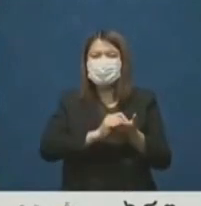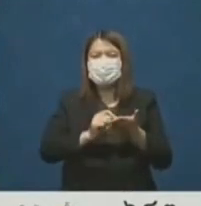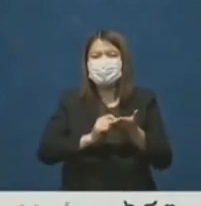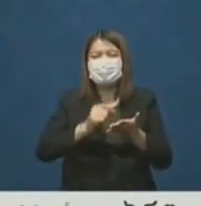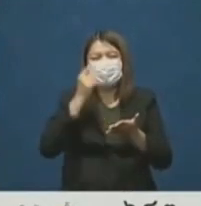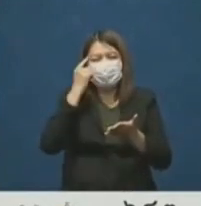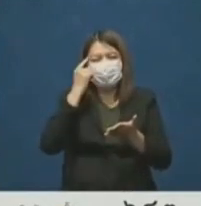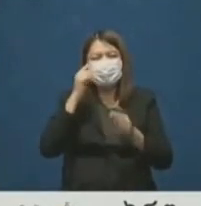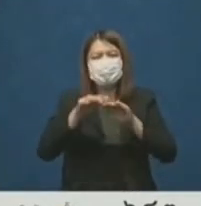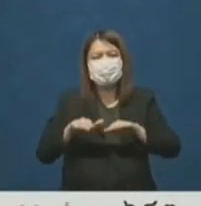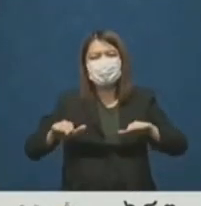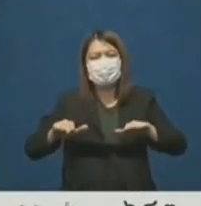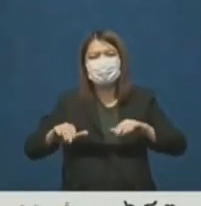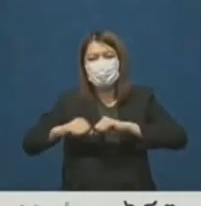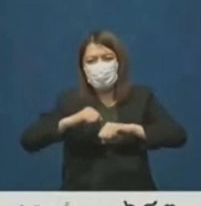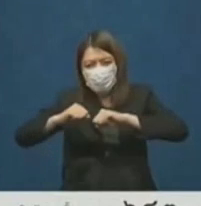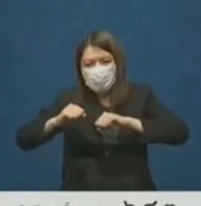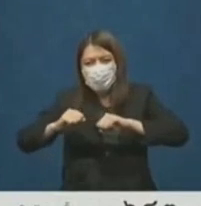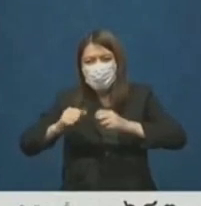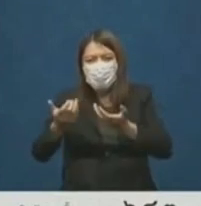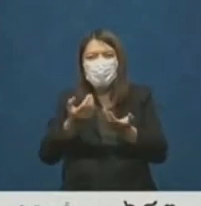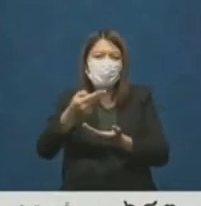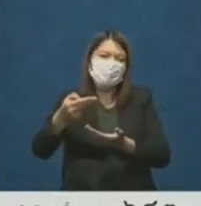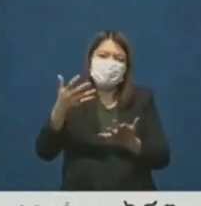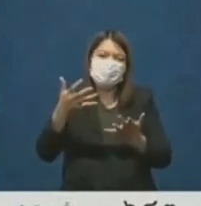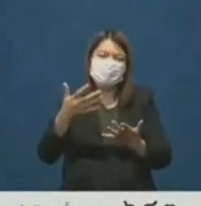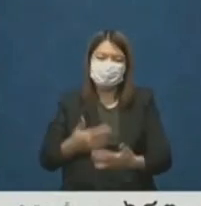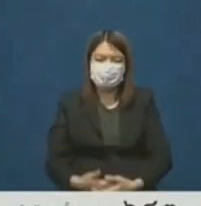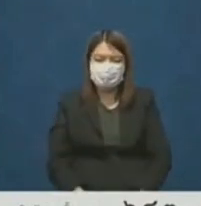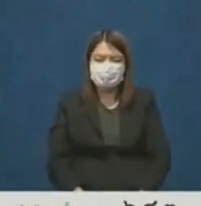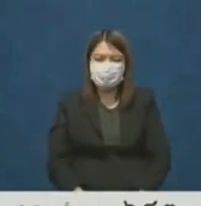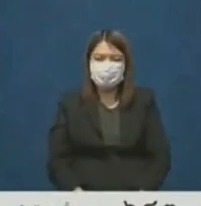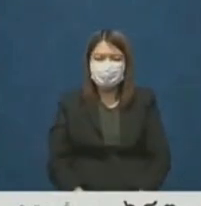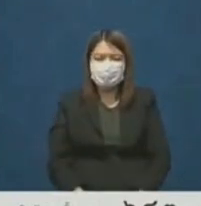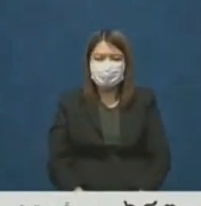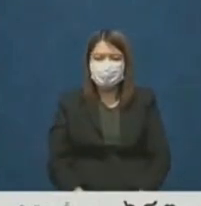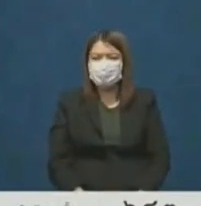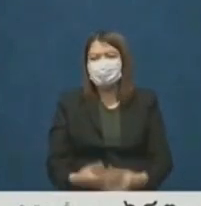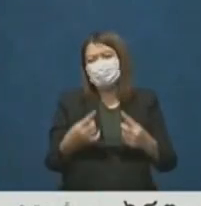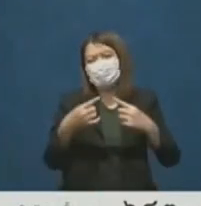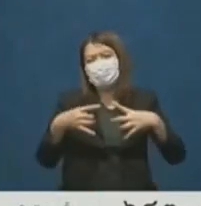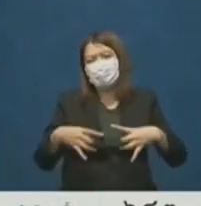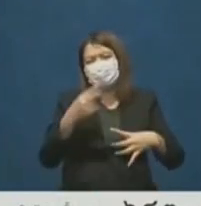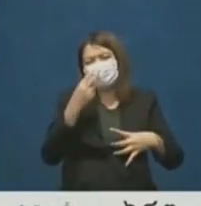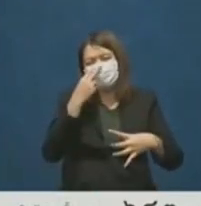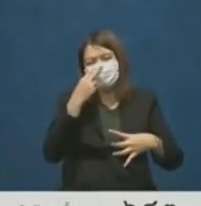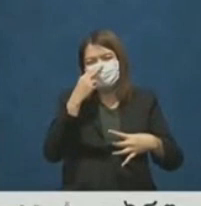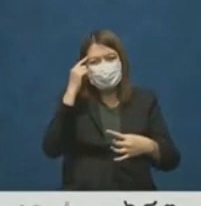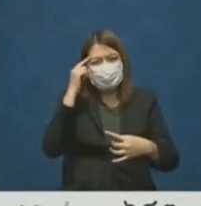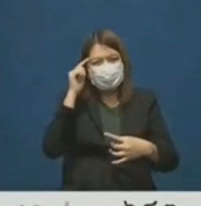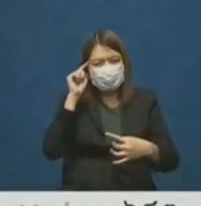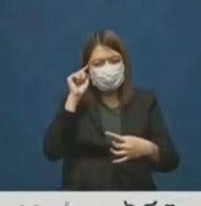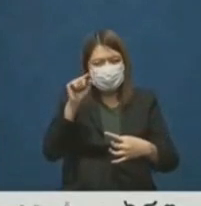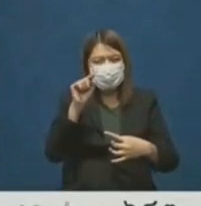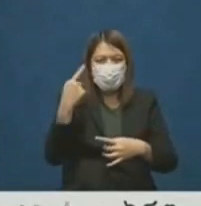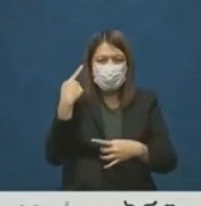ถึงท่านเขียนมันโดยที่ไม่ได้คิดถึงเด็กไม่ได้คิดถึงเยาวชนไม่ได้คิดถึงลูกหลานของเราเลยไม่มีตรงไหนที่มันสะท้อน